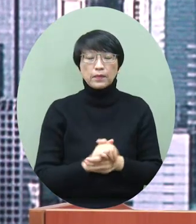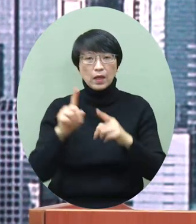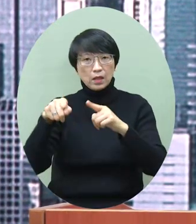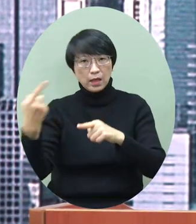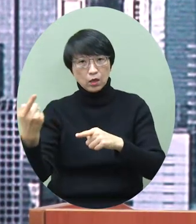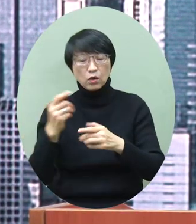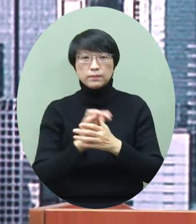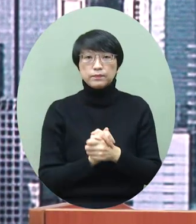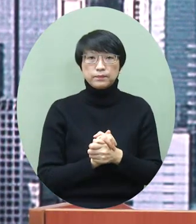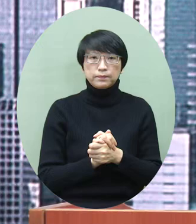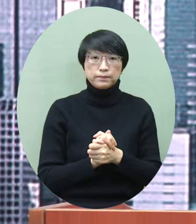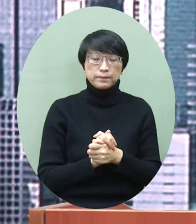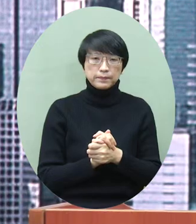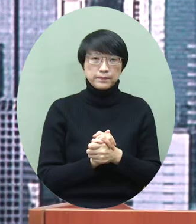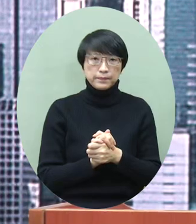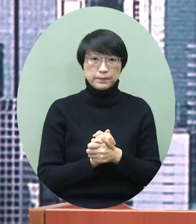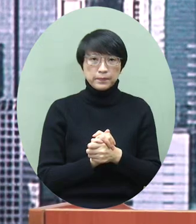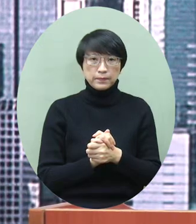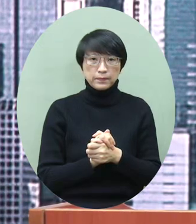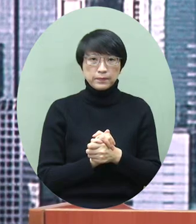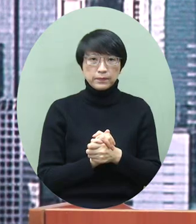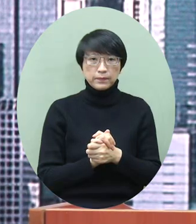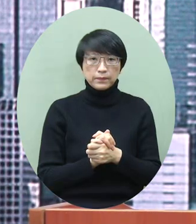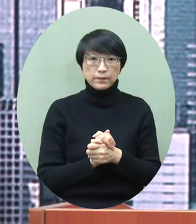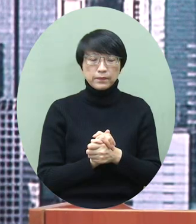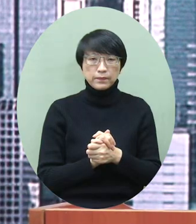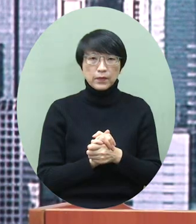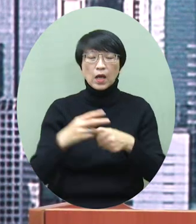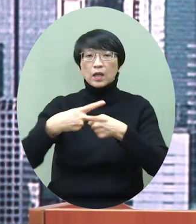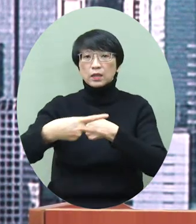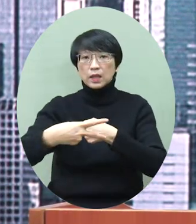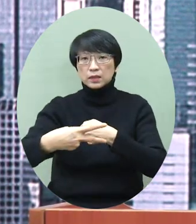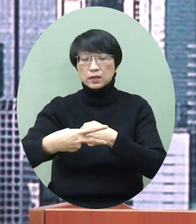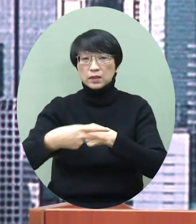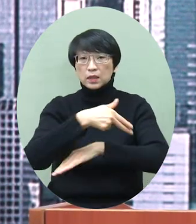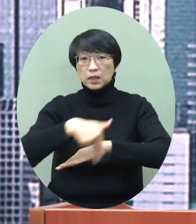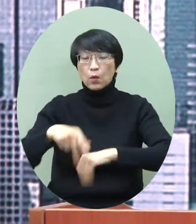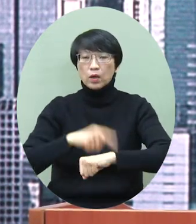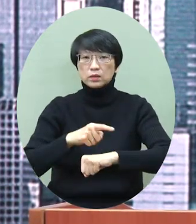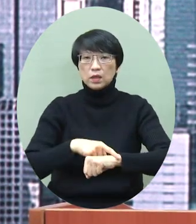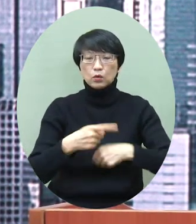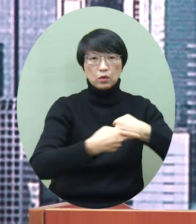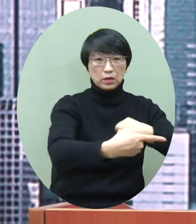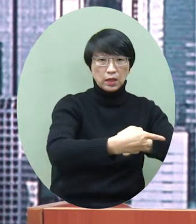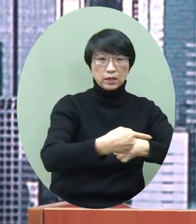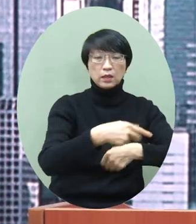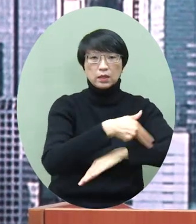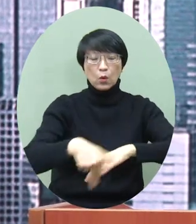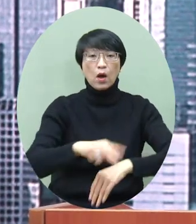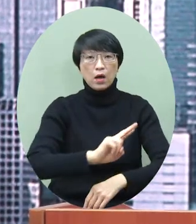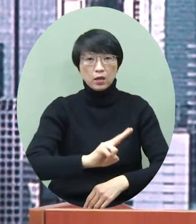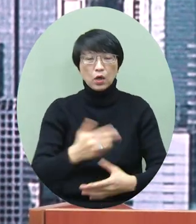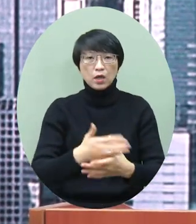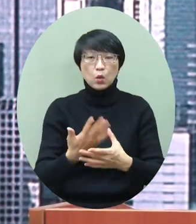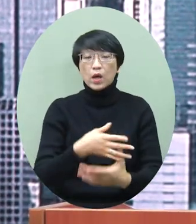咧就係喺嗰個嘅我哋仍然啦喺第二輪嘅時候都同第一輪一樣我哋咧都係因為酒